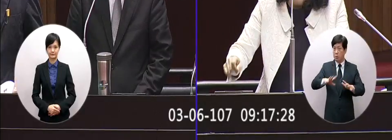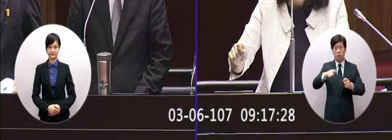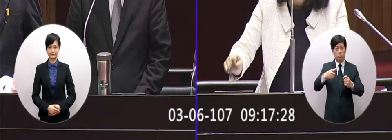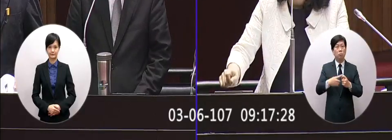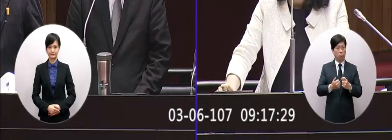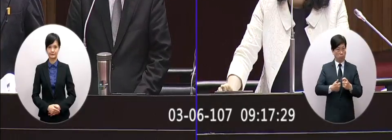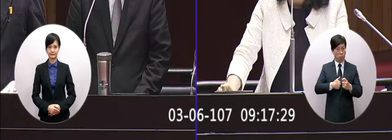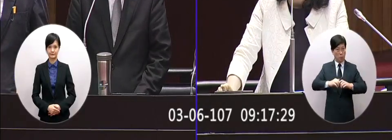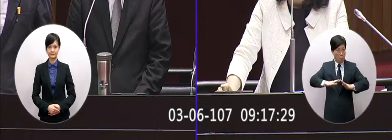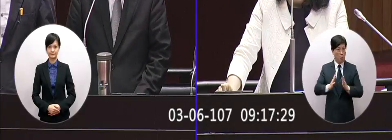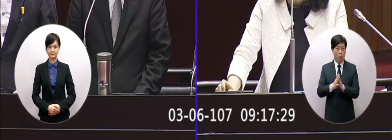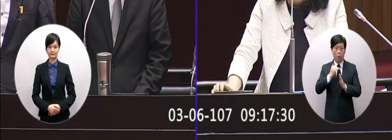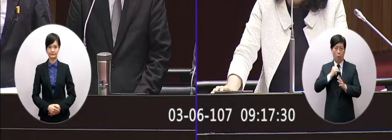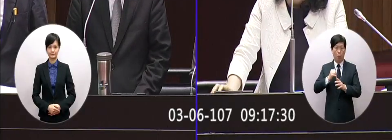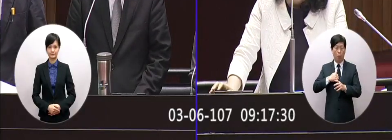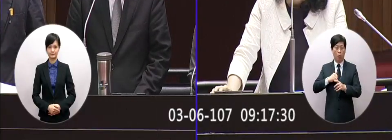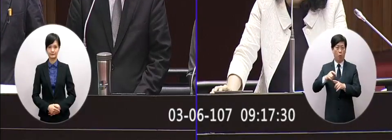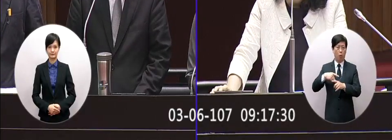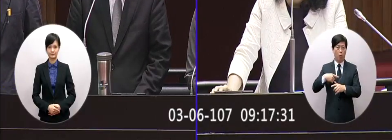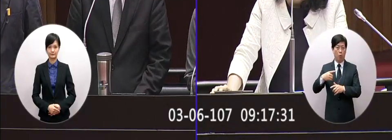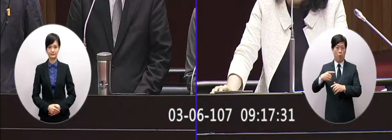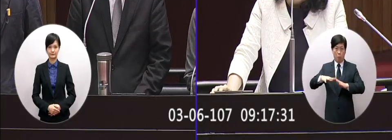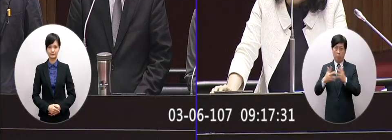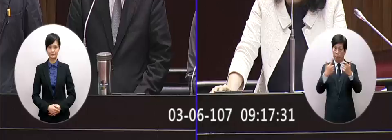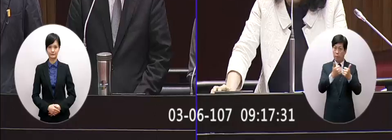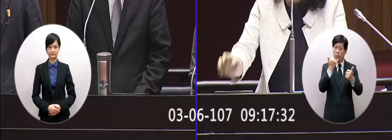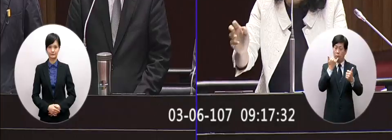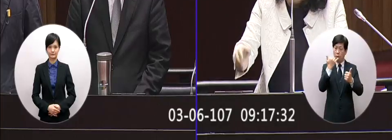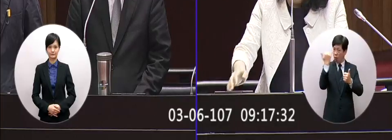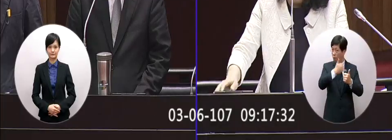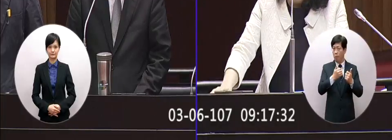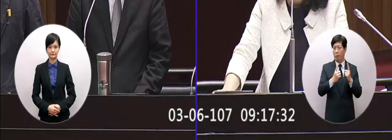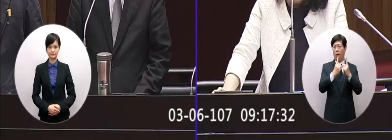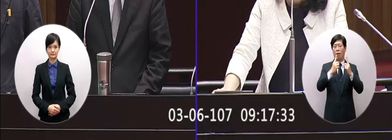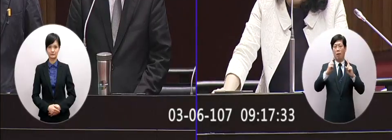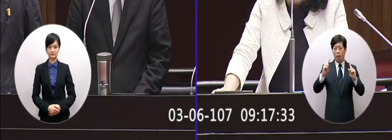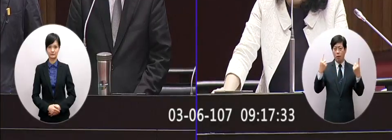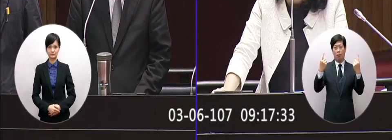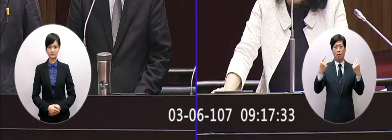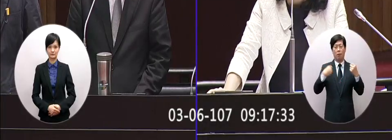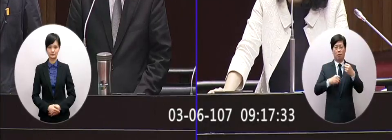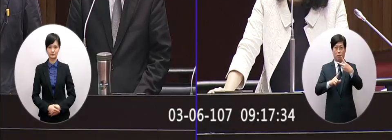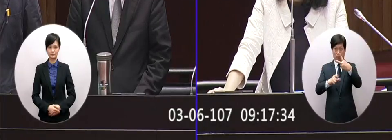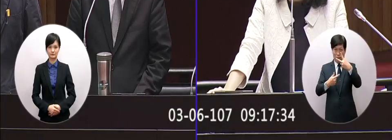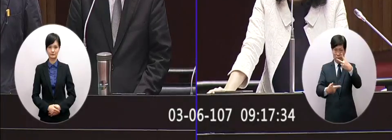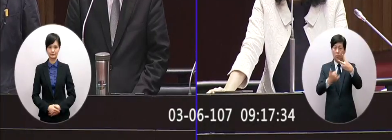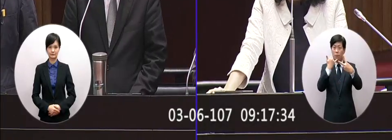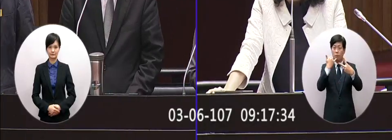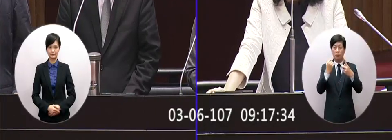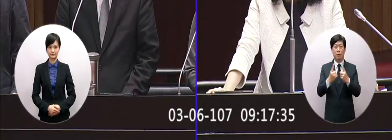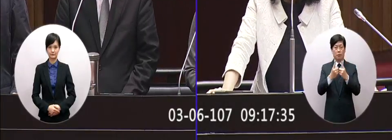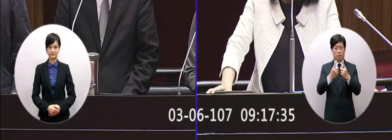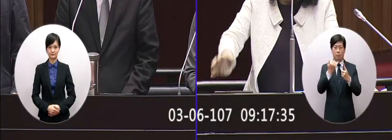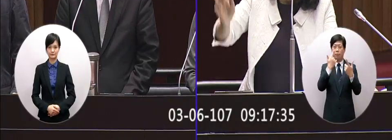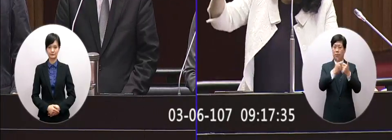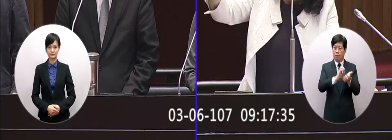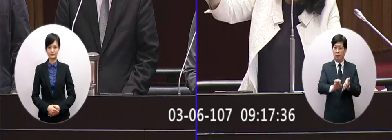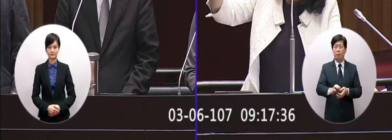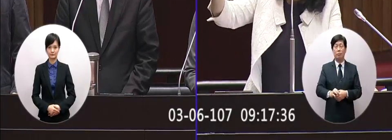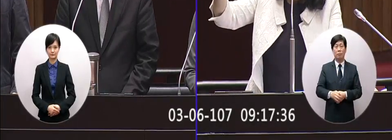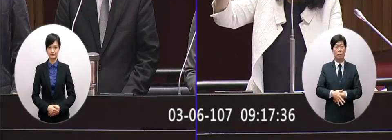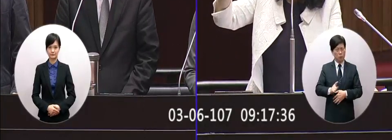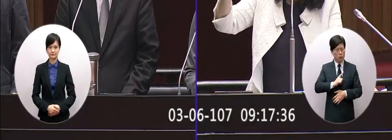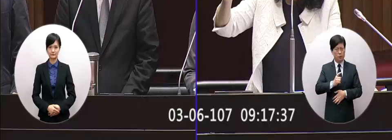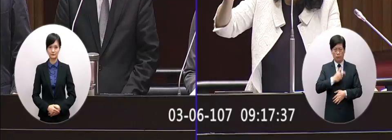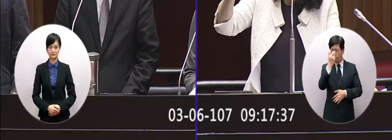真的就是用在一时，不怕一万，只怕万一。而这正好就这一次0206也用上了，所以我们在分